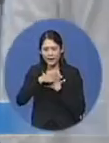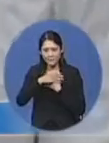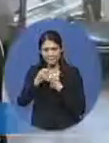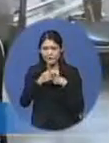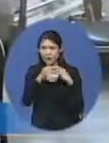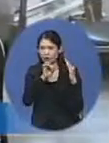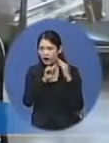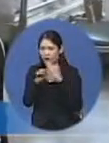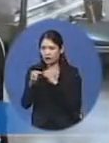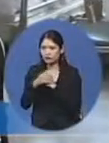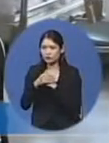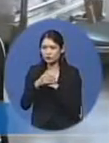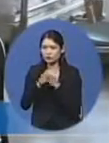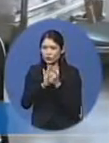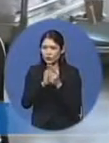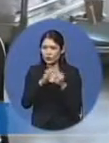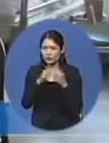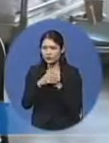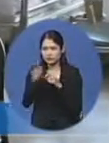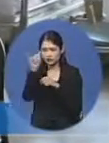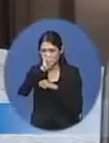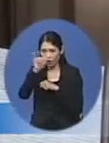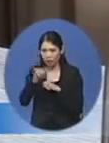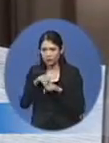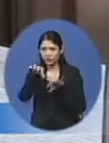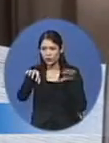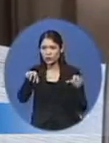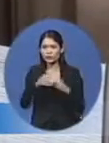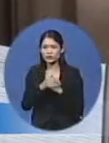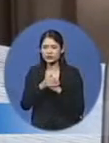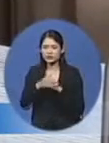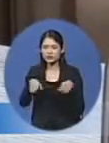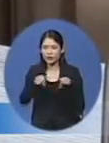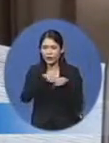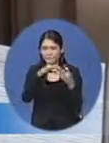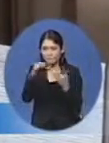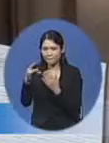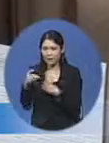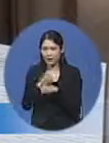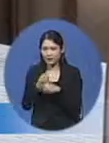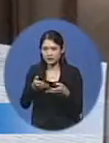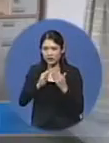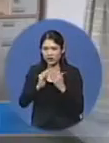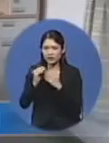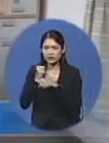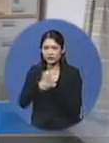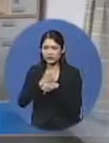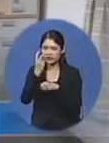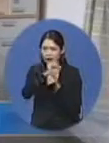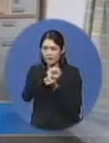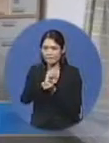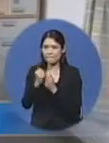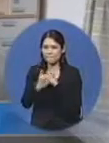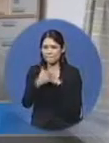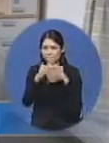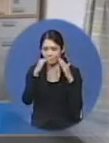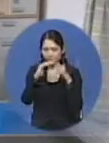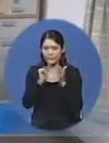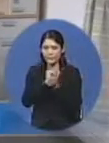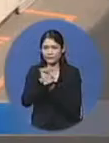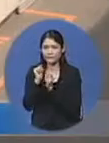병원을 찾을 수 있도록 전국 시군구 병원에 선별 진료소를 설치하는 한편 감염병 관리 기관으로 지정된